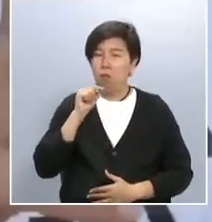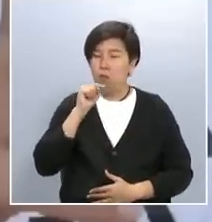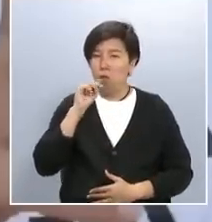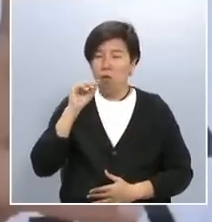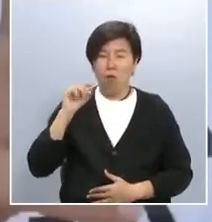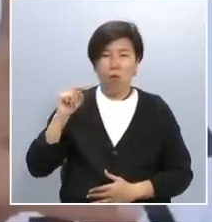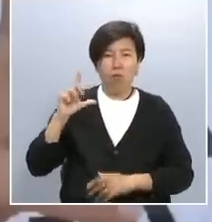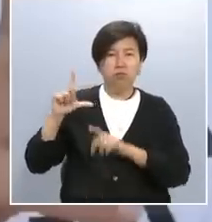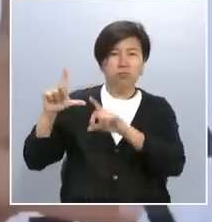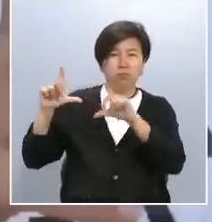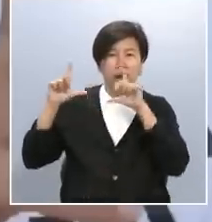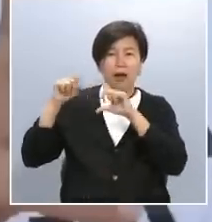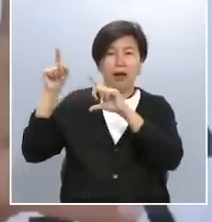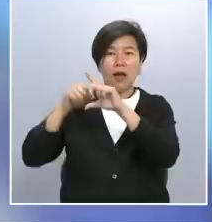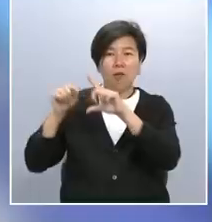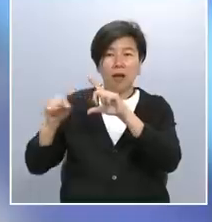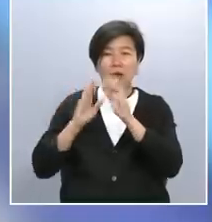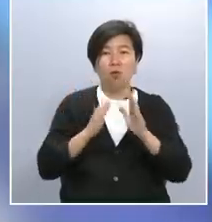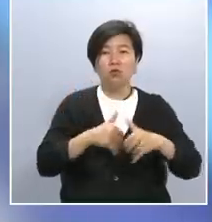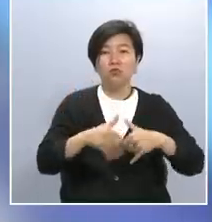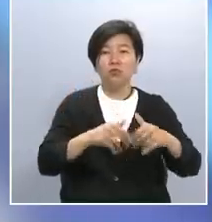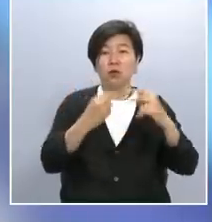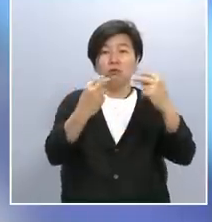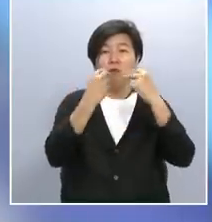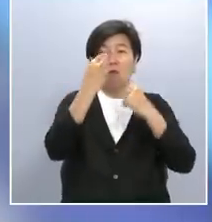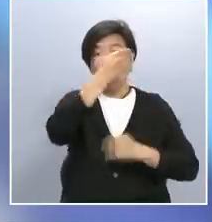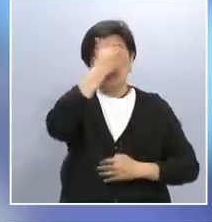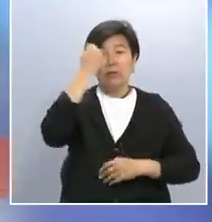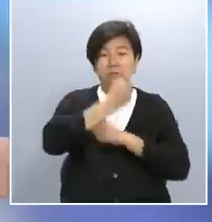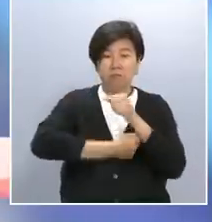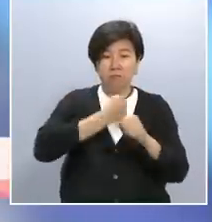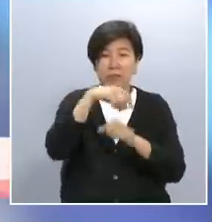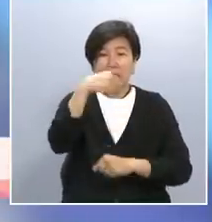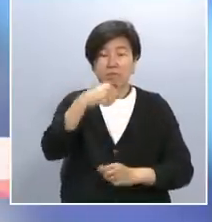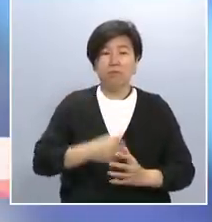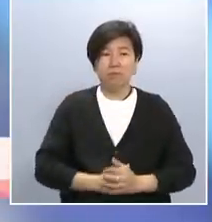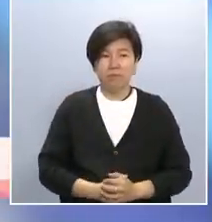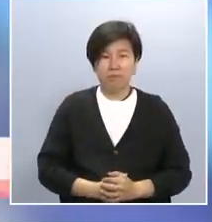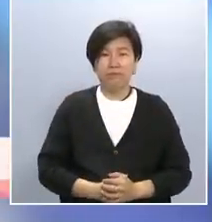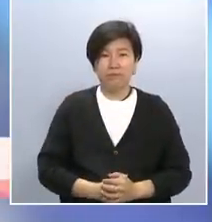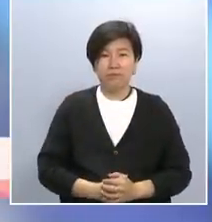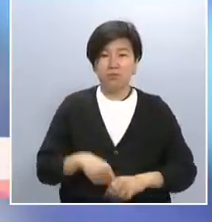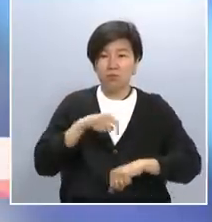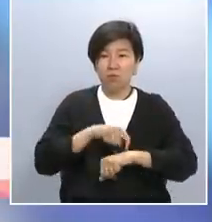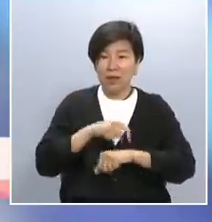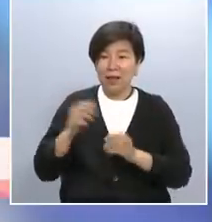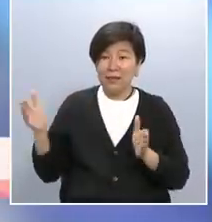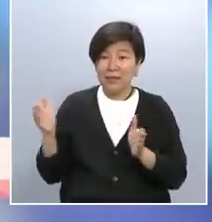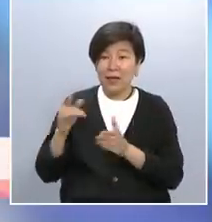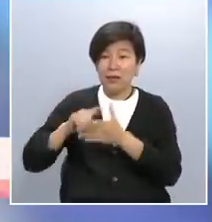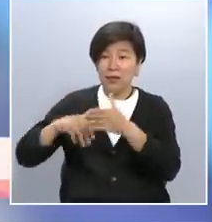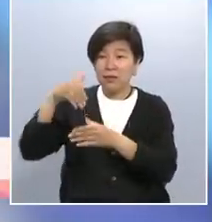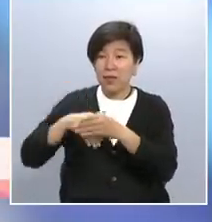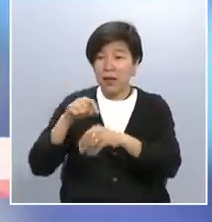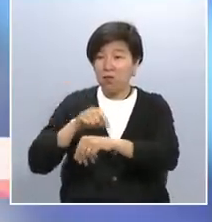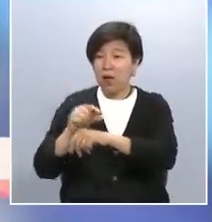ประชาชนลืมคนที่ทำมา 10ปีเพราะกระแสช่วงเลือกตั้งสั้นๆมันแรงหลายคนเลยลืมนอกจากนี้ยังบอก